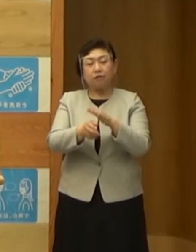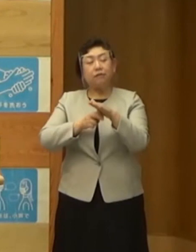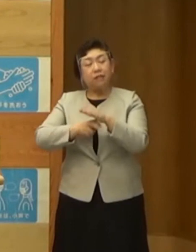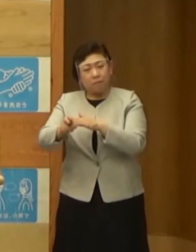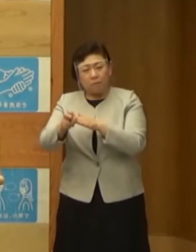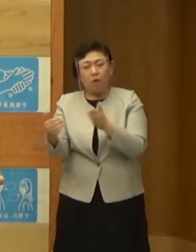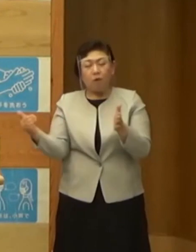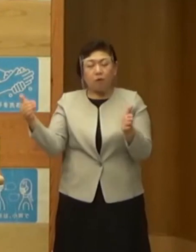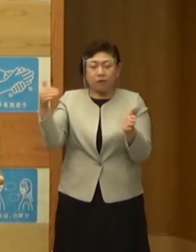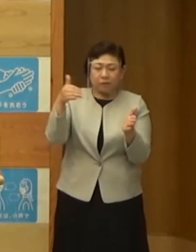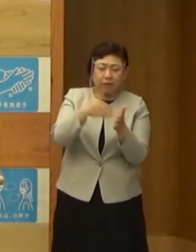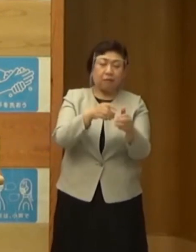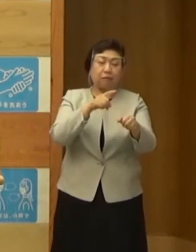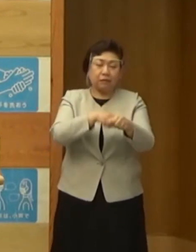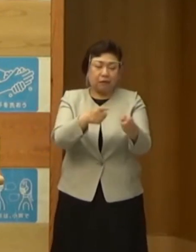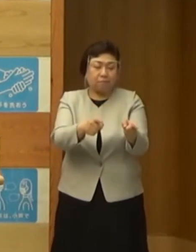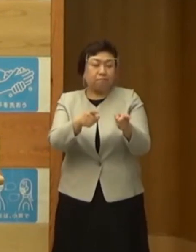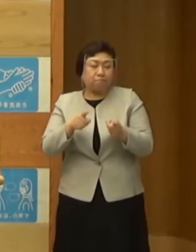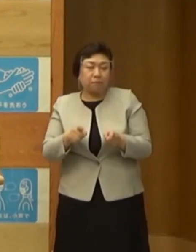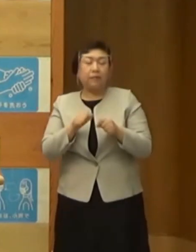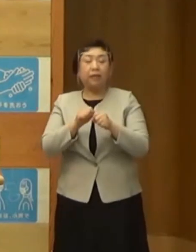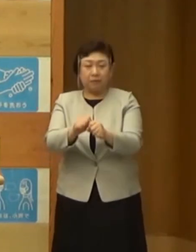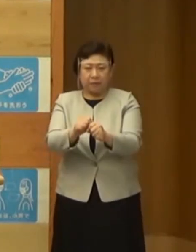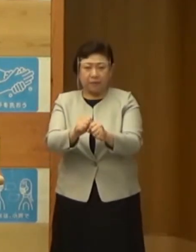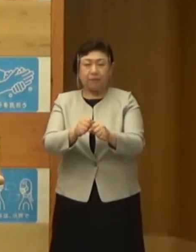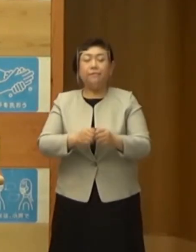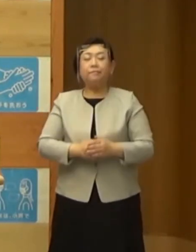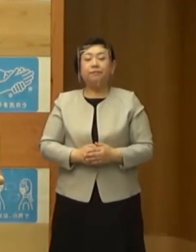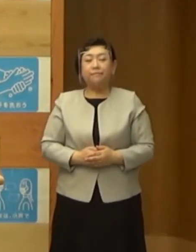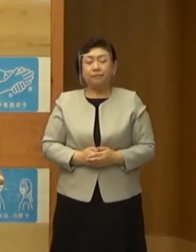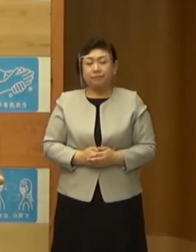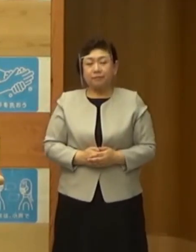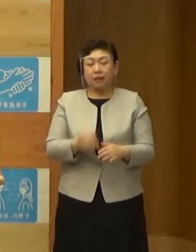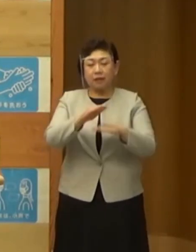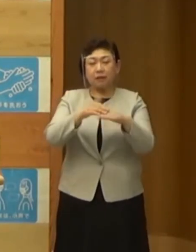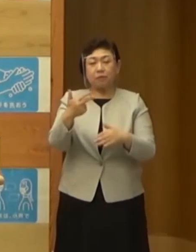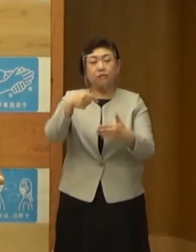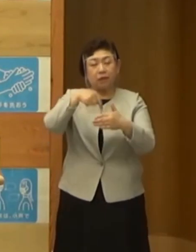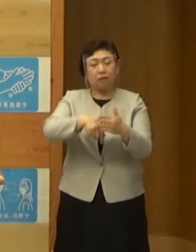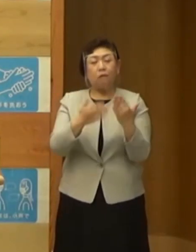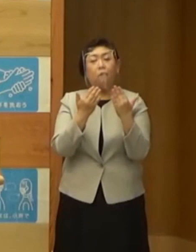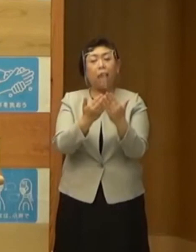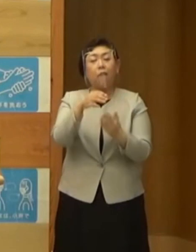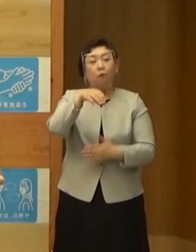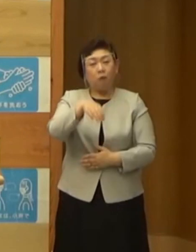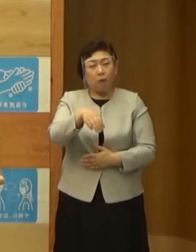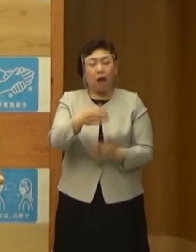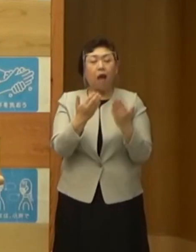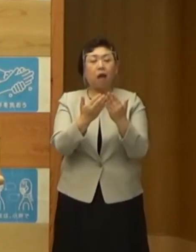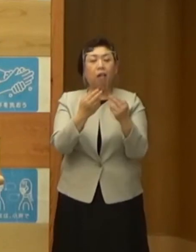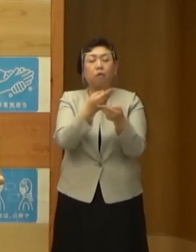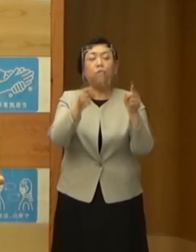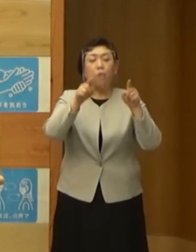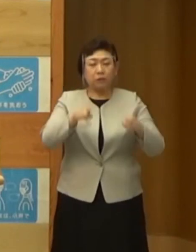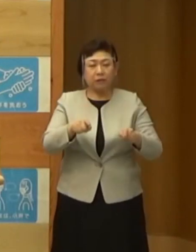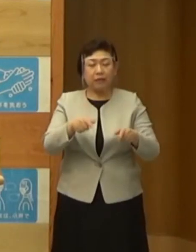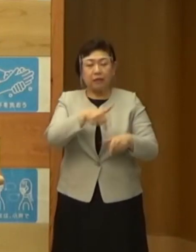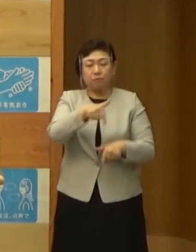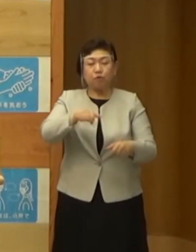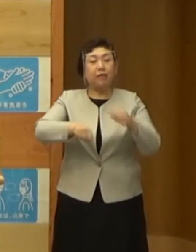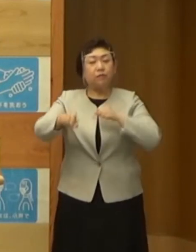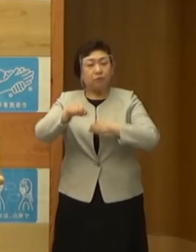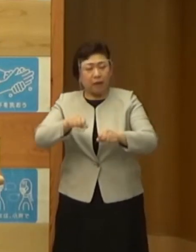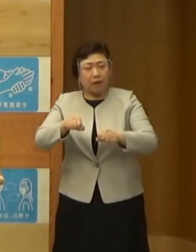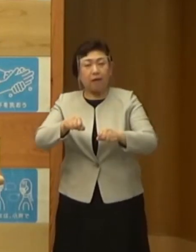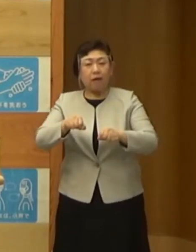き終電の繰り上げを実施いたします。札幌市内の学校においては学校行事や部活動は引